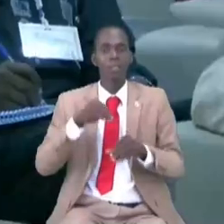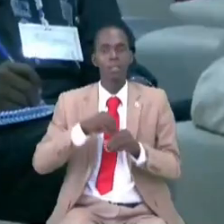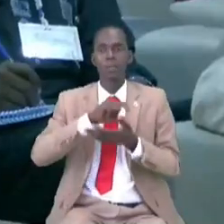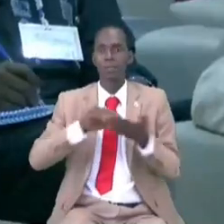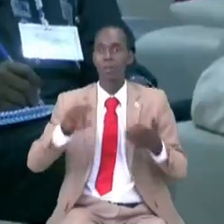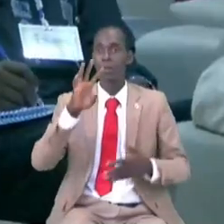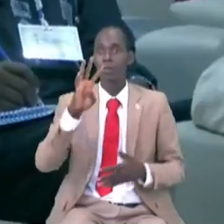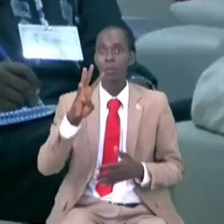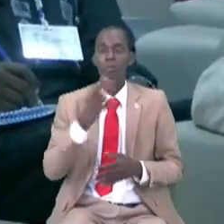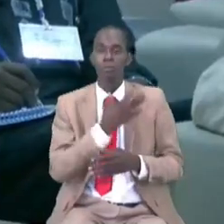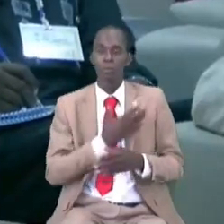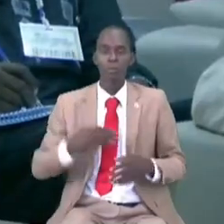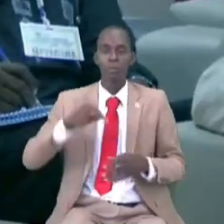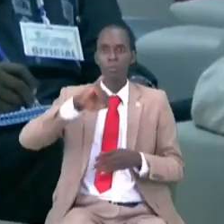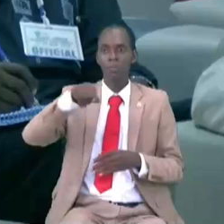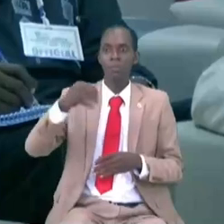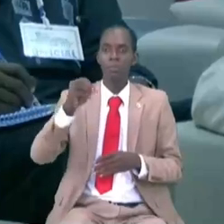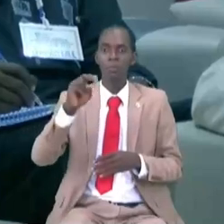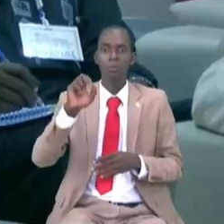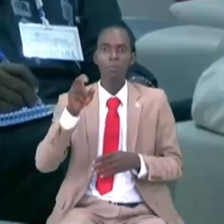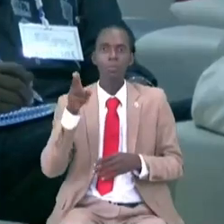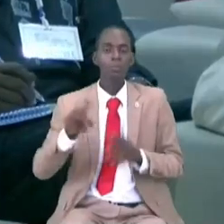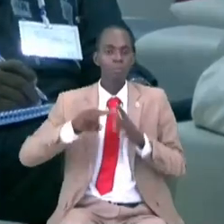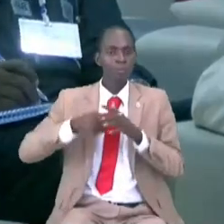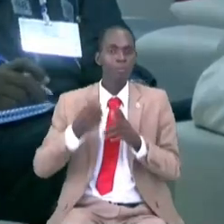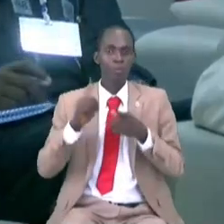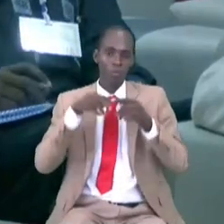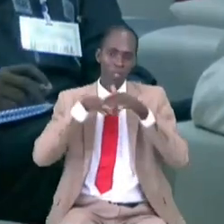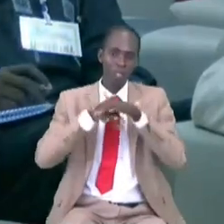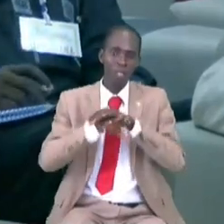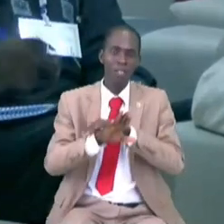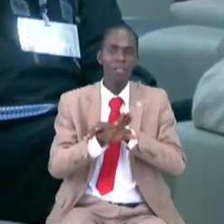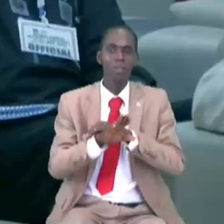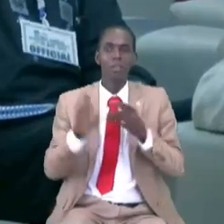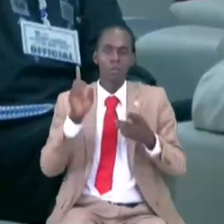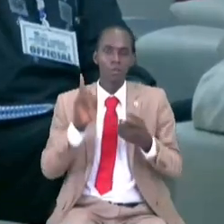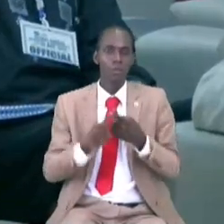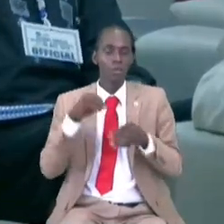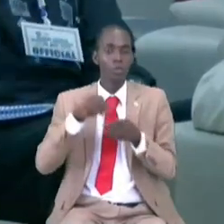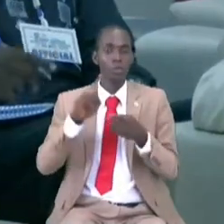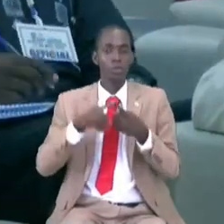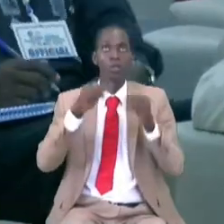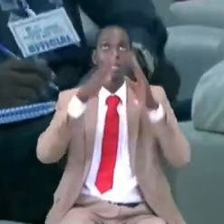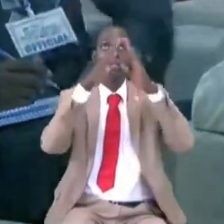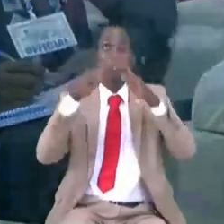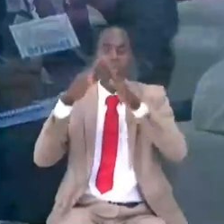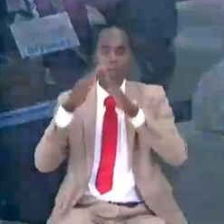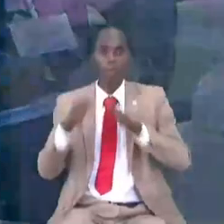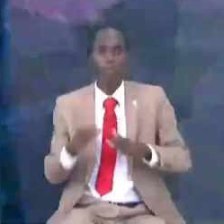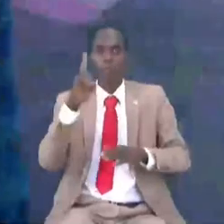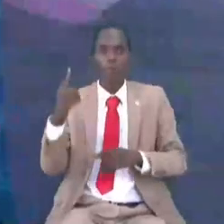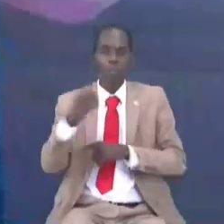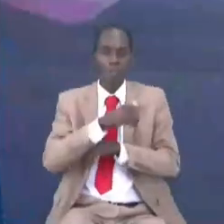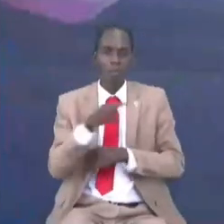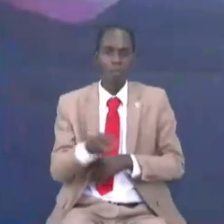la ville une journée de marche. Il criait et disait: encore